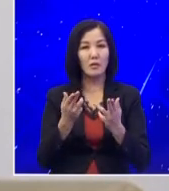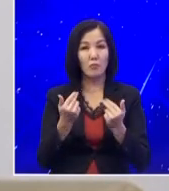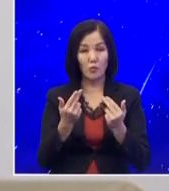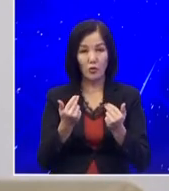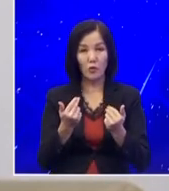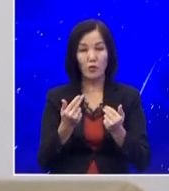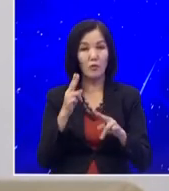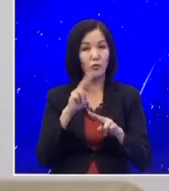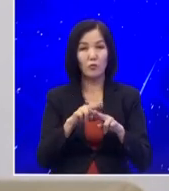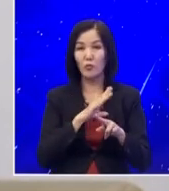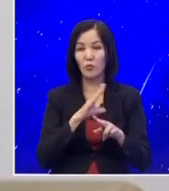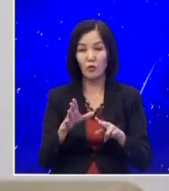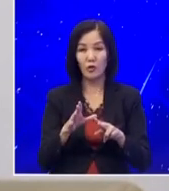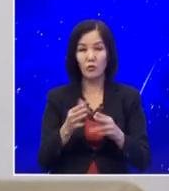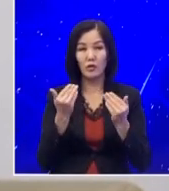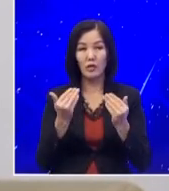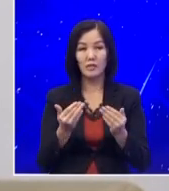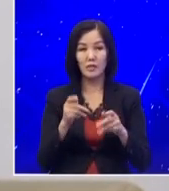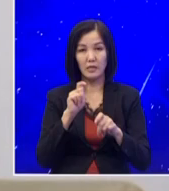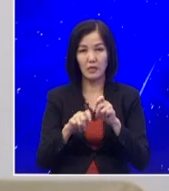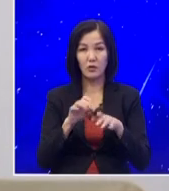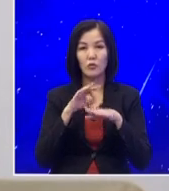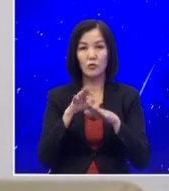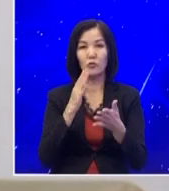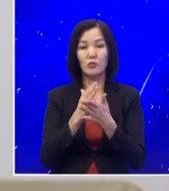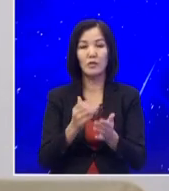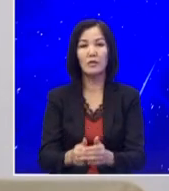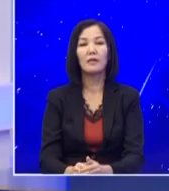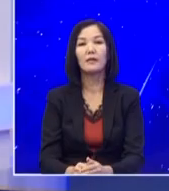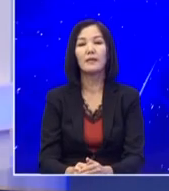алынған жоқ. Яғни қазір тергеу амалдары жүргізілуде.